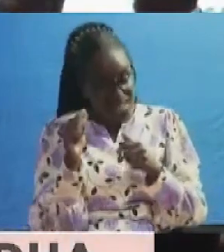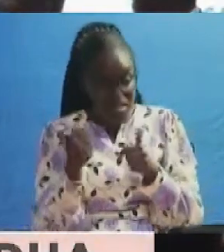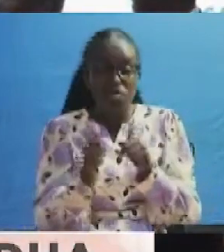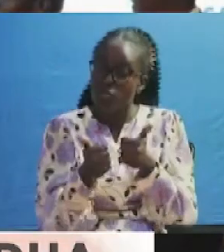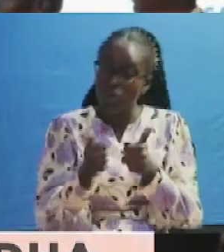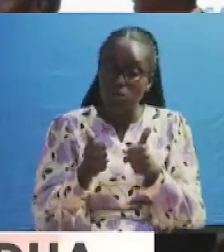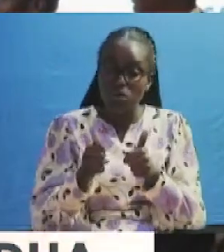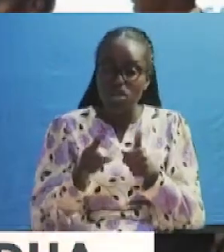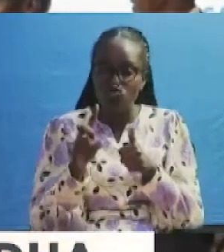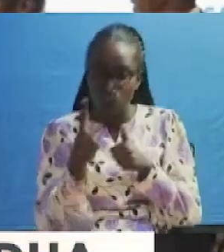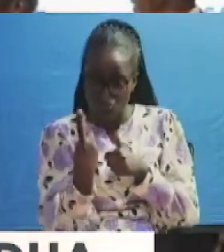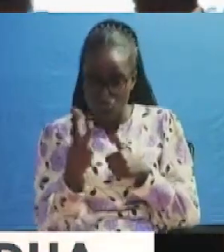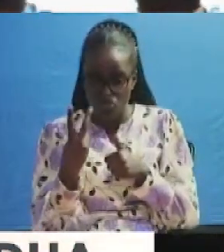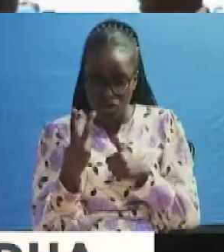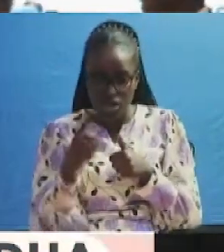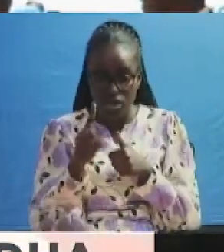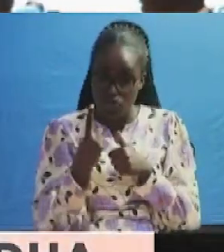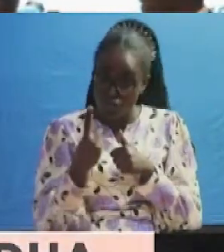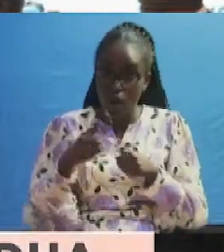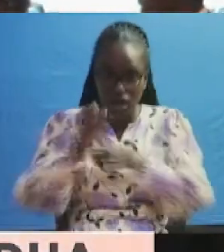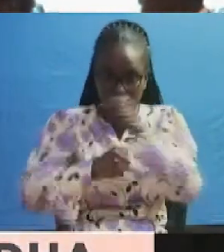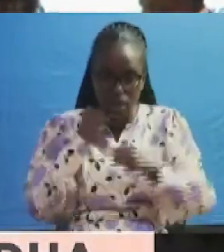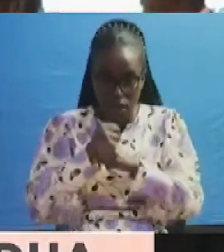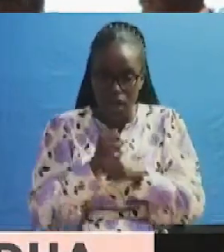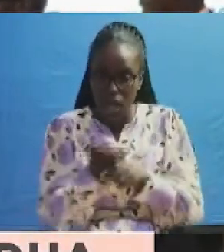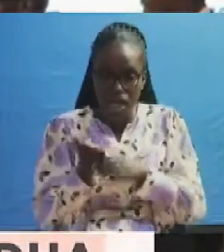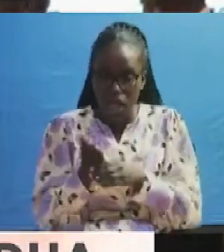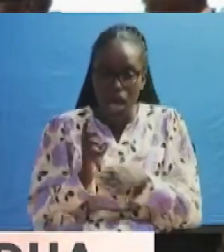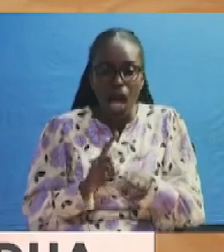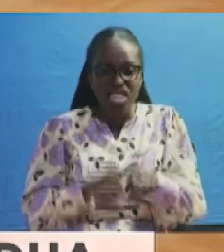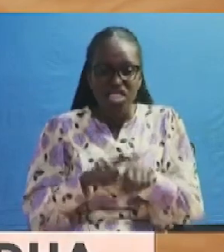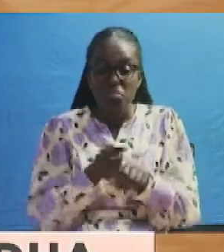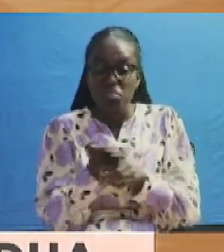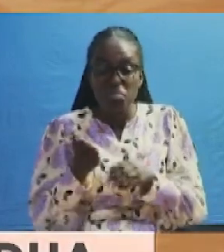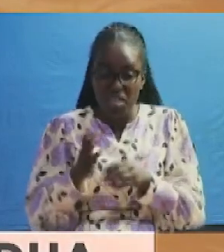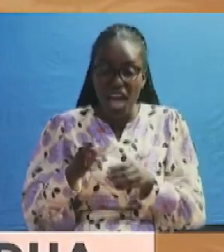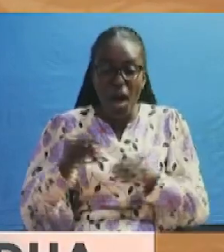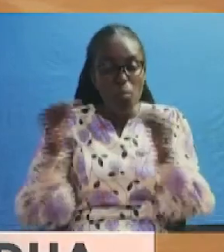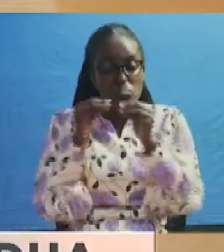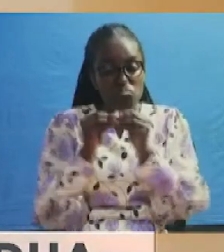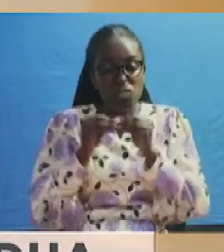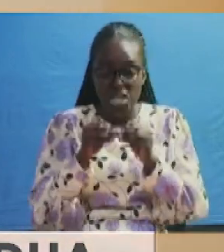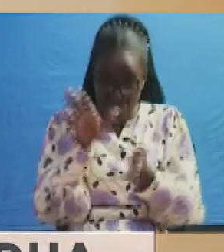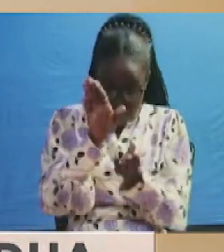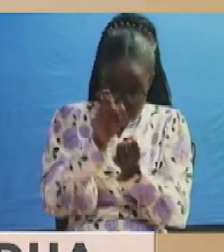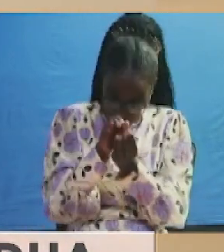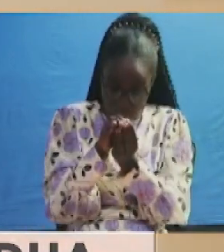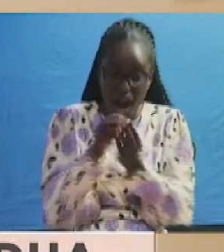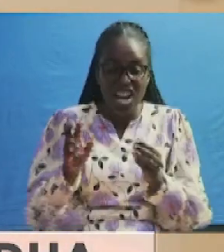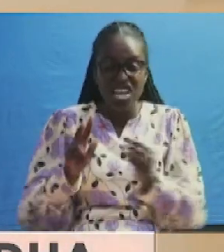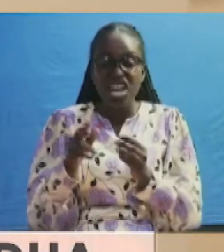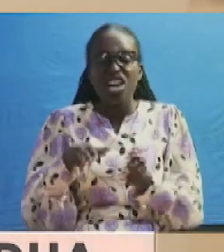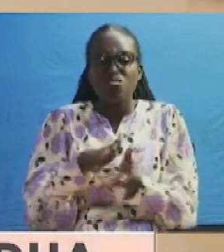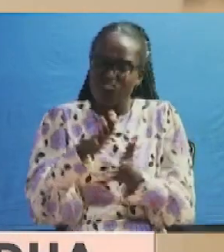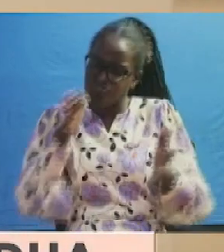mwaka 2021. Kampeni hii iliyoandaliwa na chama cha mabenki Kenya na Benki Kuu ya Kenya